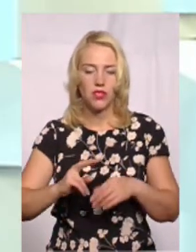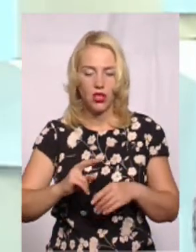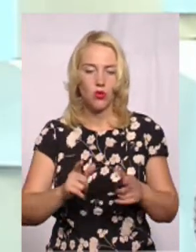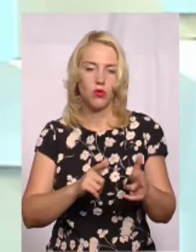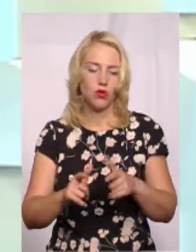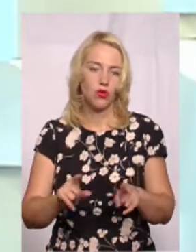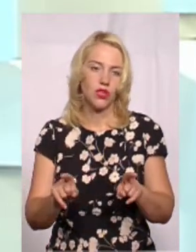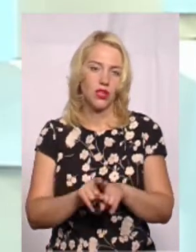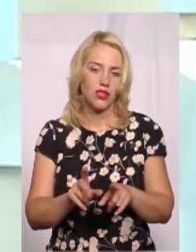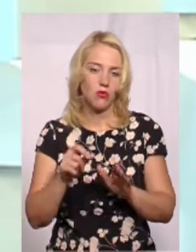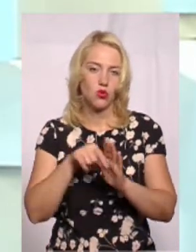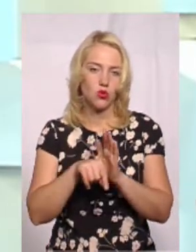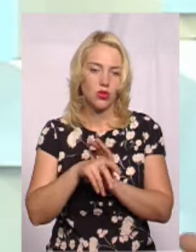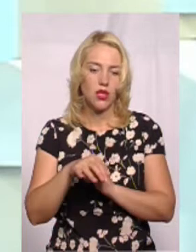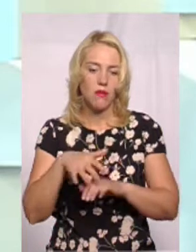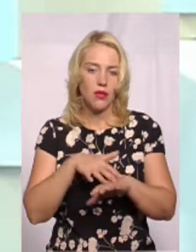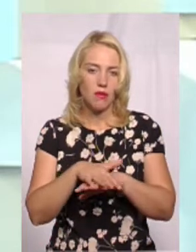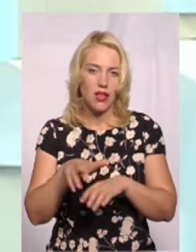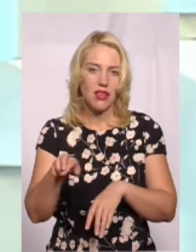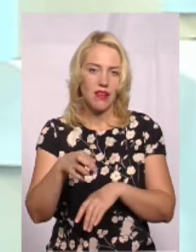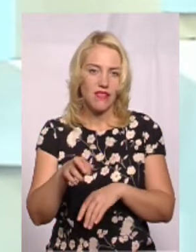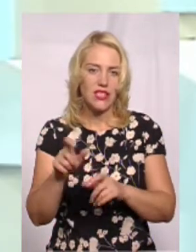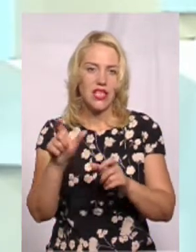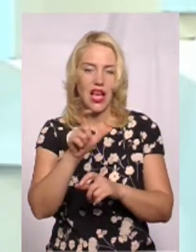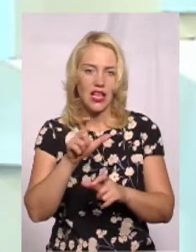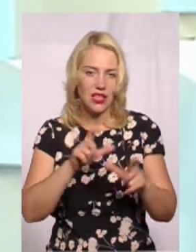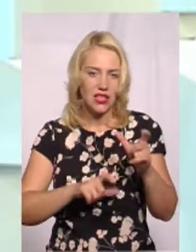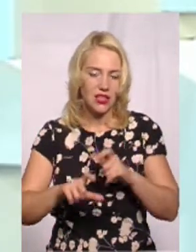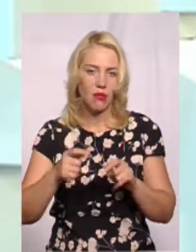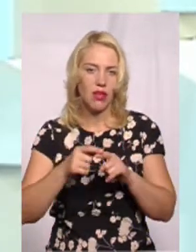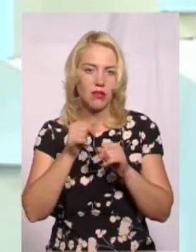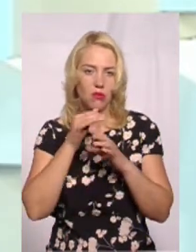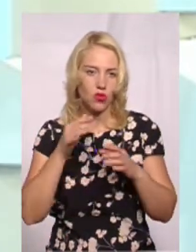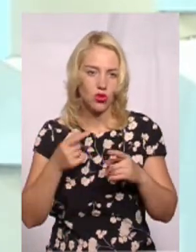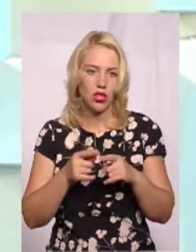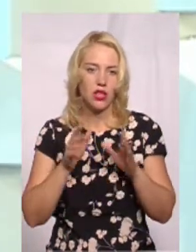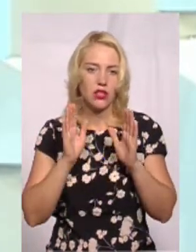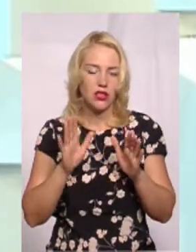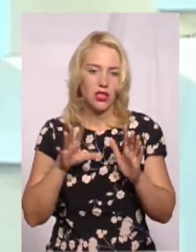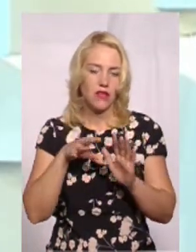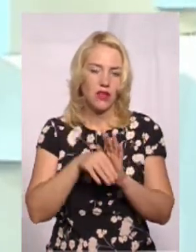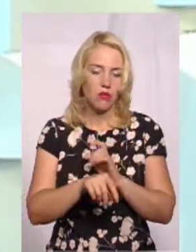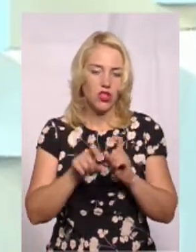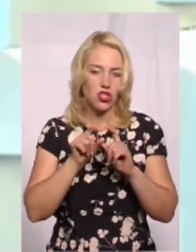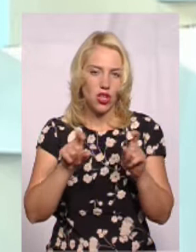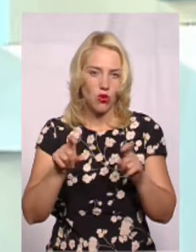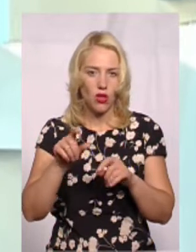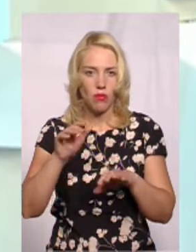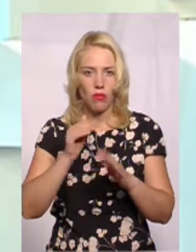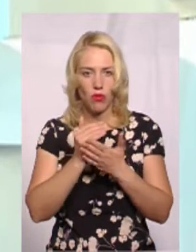Те саме стосується і математики, фізики, хімії. Тобто не можна просто, скажімо, лише в рамках шкільної